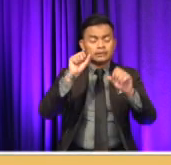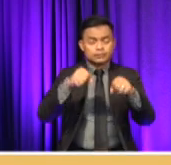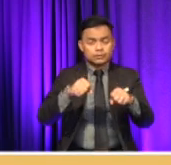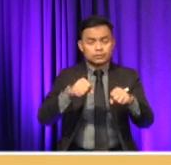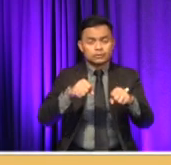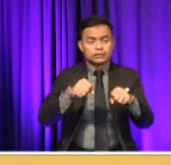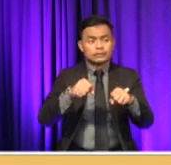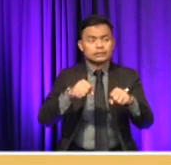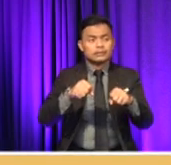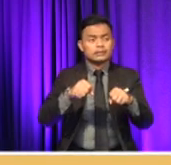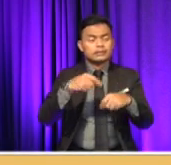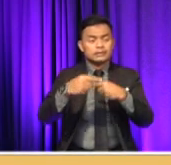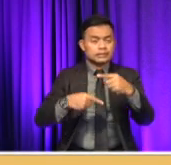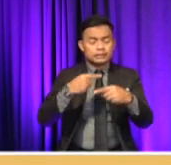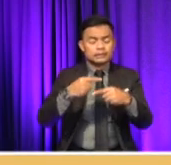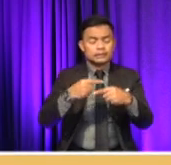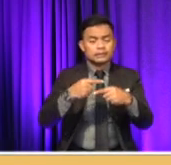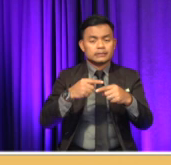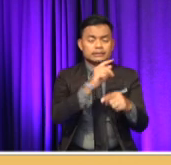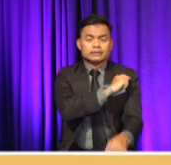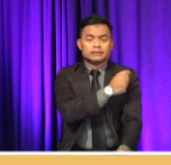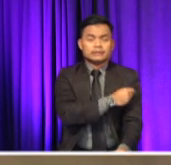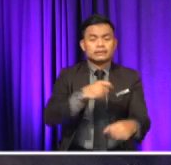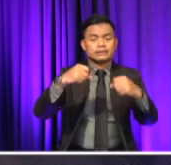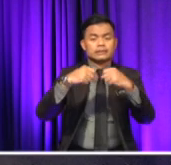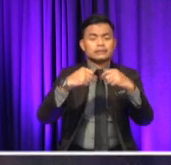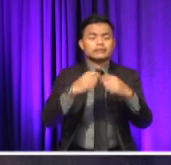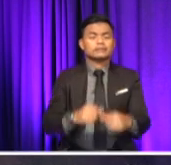Oke 3 contoh Saya punya anak